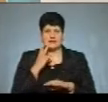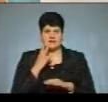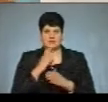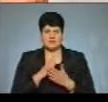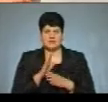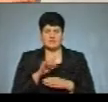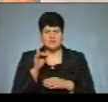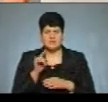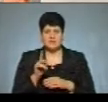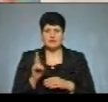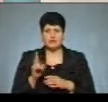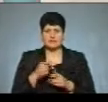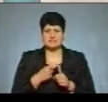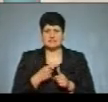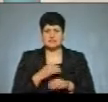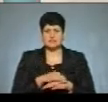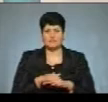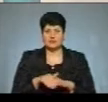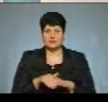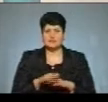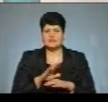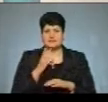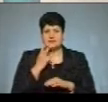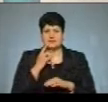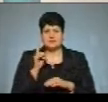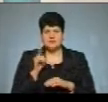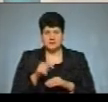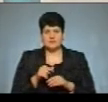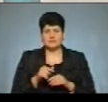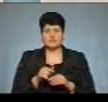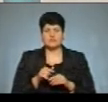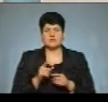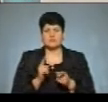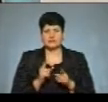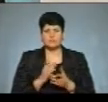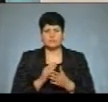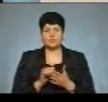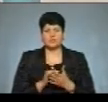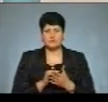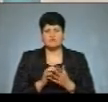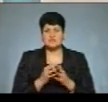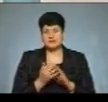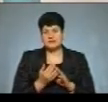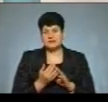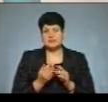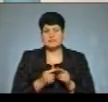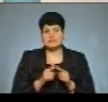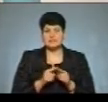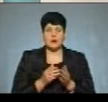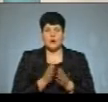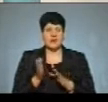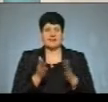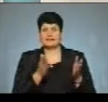знаєте, всі знають, кого як називається вулиця. І не завжди знають, як вулиця насправді називається по документах. Звичайно, так. У селах переважно це є